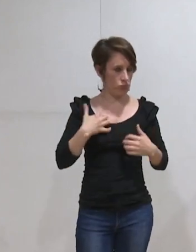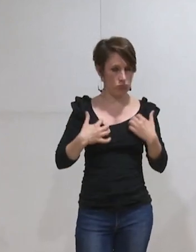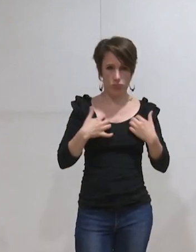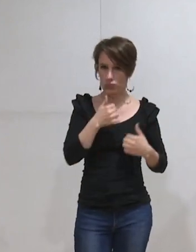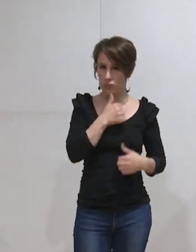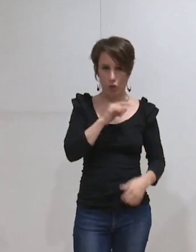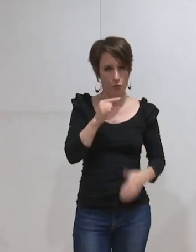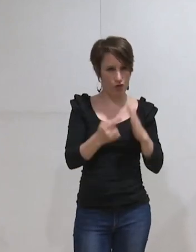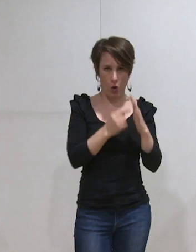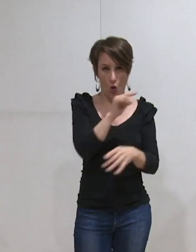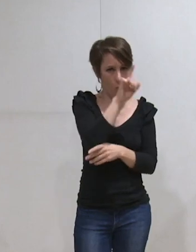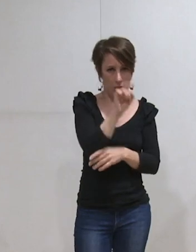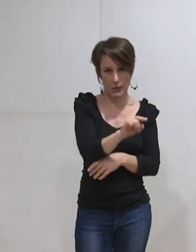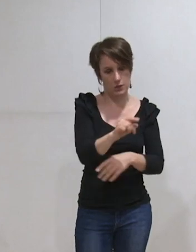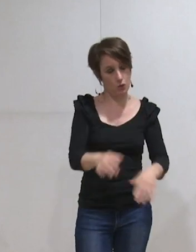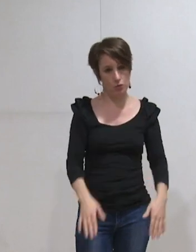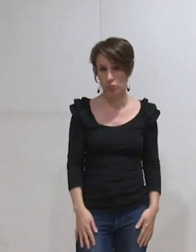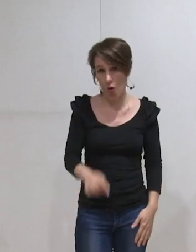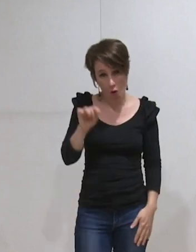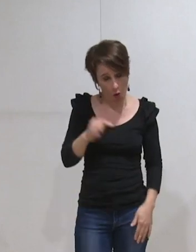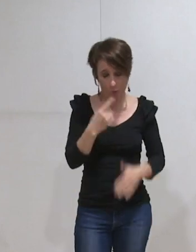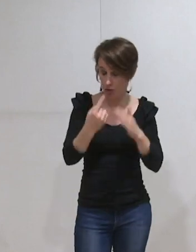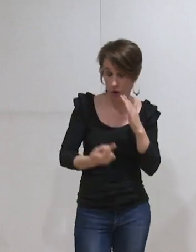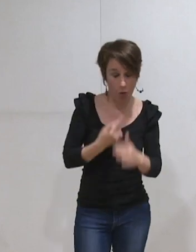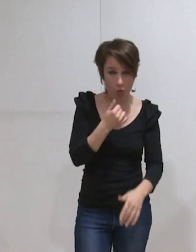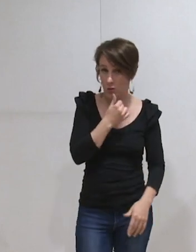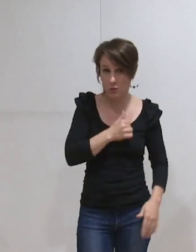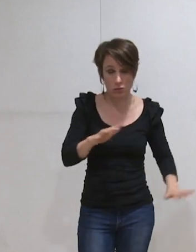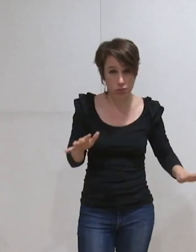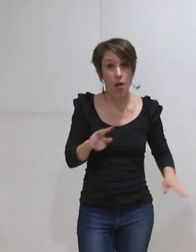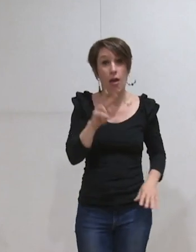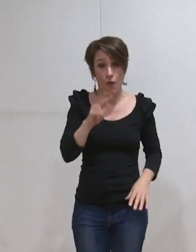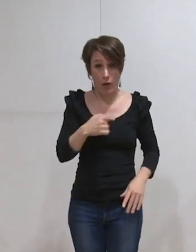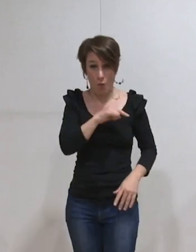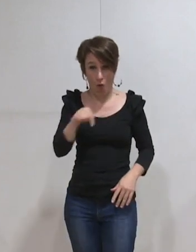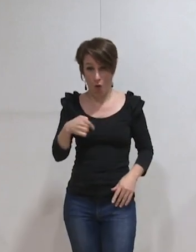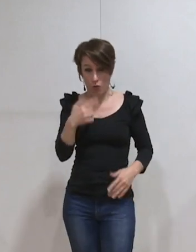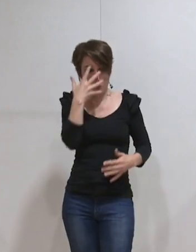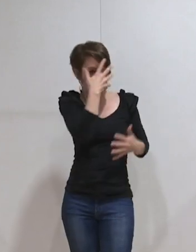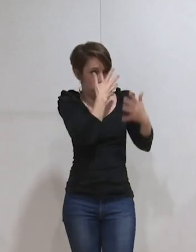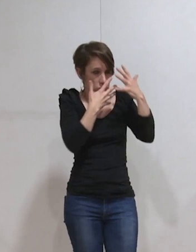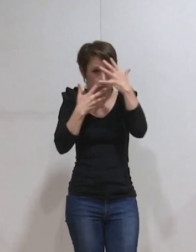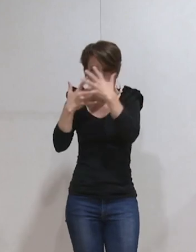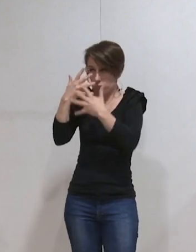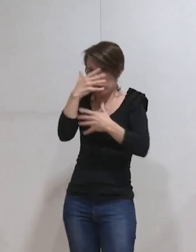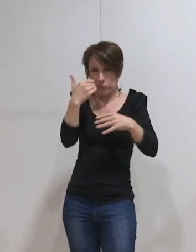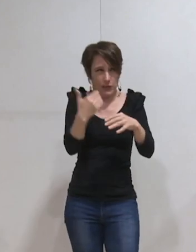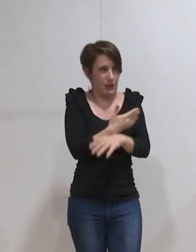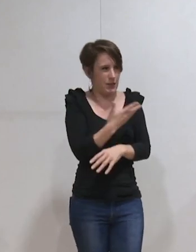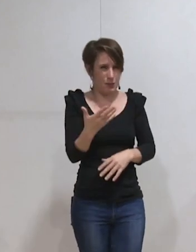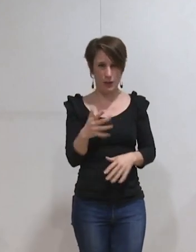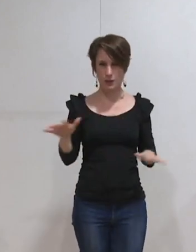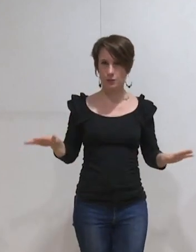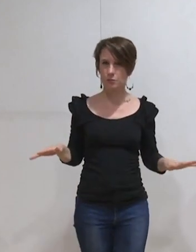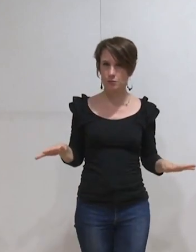suis désolé je vais je vais encore en reparler mais c'est pour vous montrer notre désarroi par rapport à ce qui se passe hein